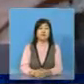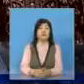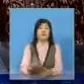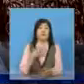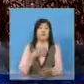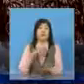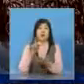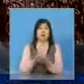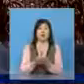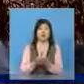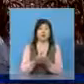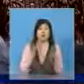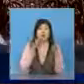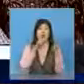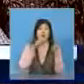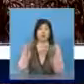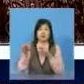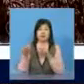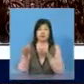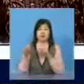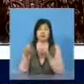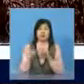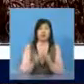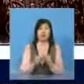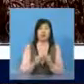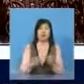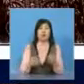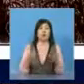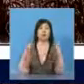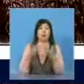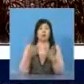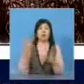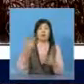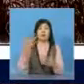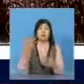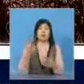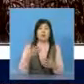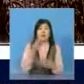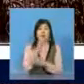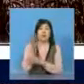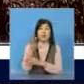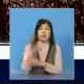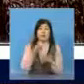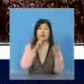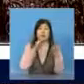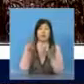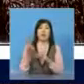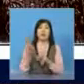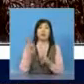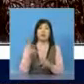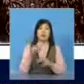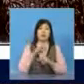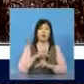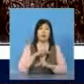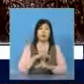по камерам и у меня установлен 25 камера смотреть за тем как работают цифров